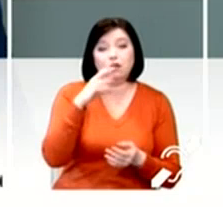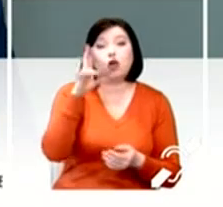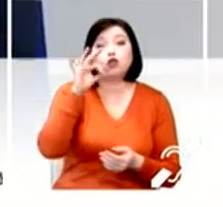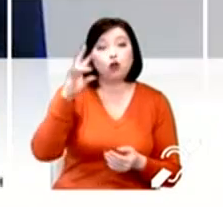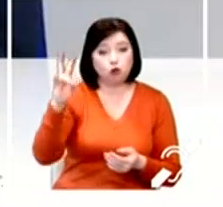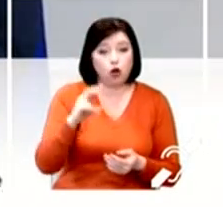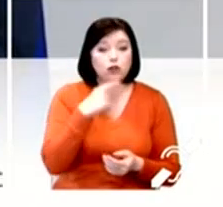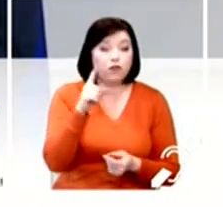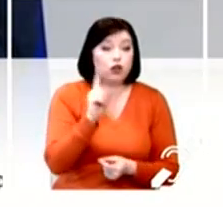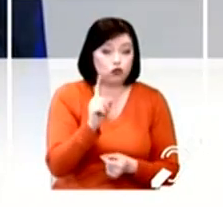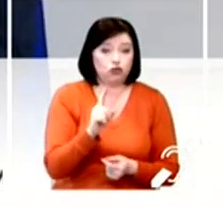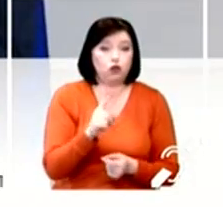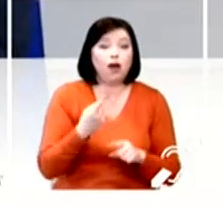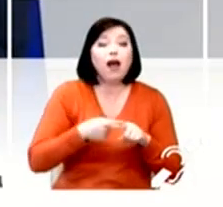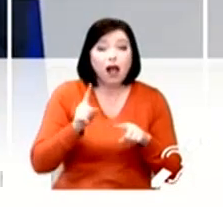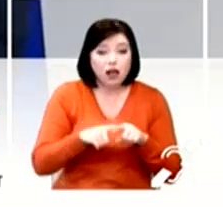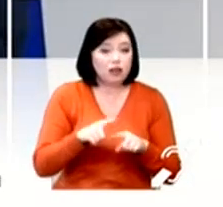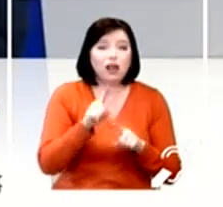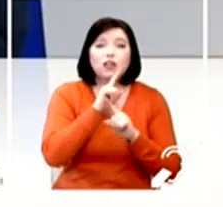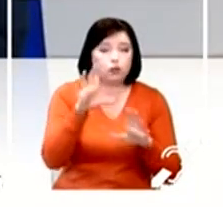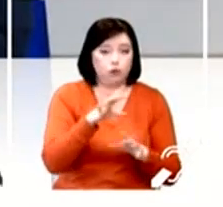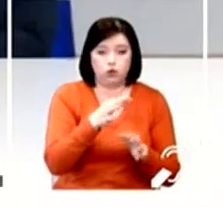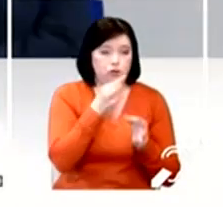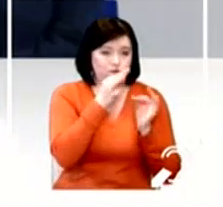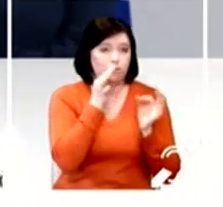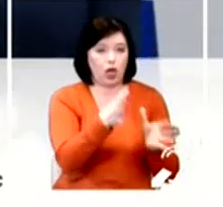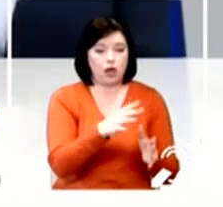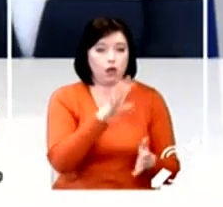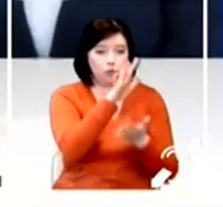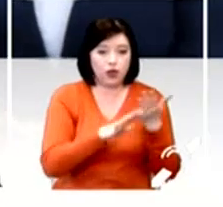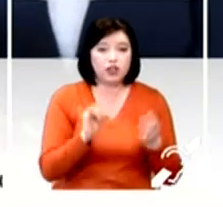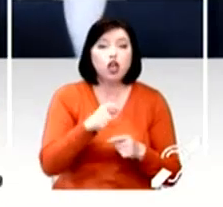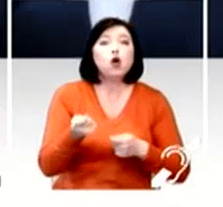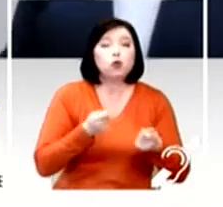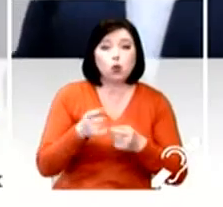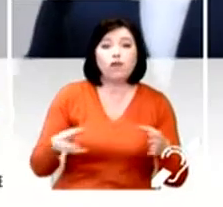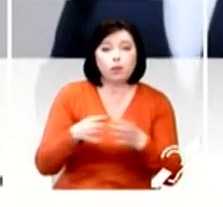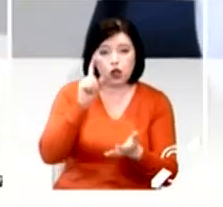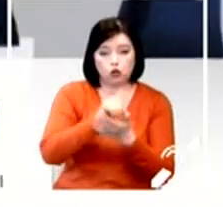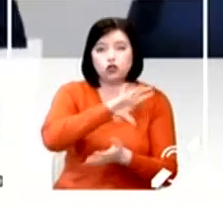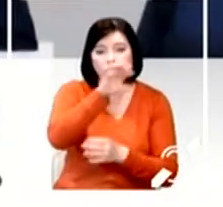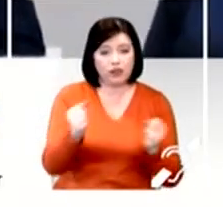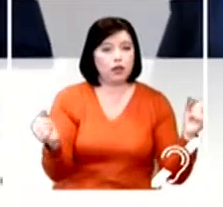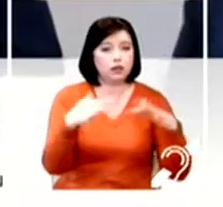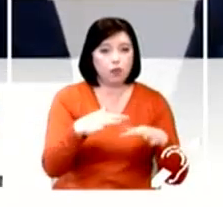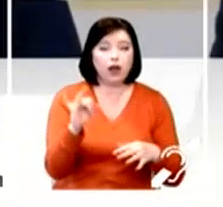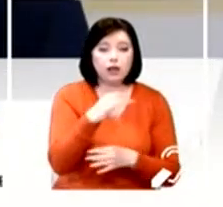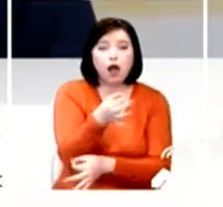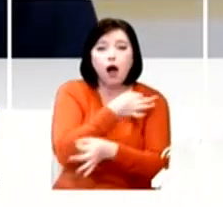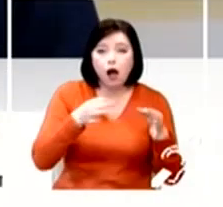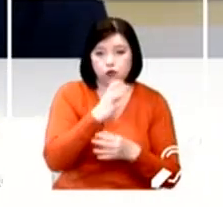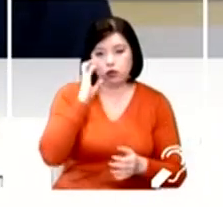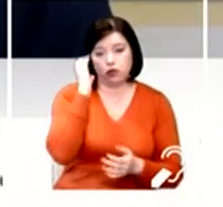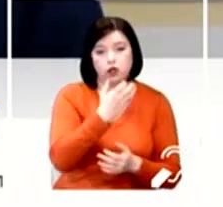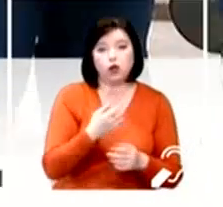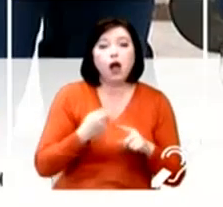Igor Dodon, susține că, cităm, acest lucru nu va fi iertat, iar conducerea partidului trebuie urgent să-i convoace pe toți și să poarte o discuție